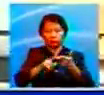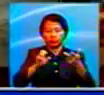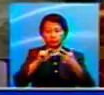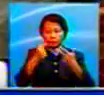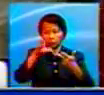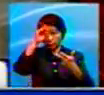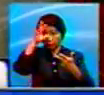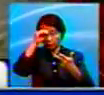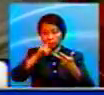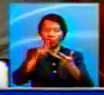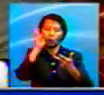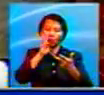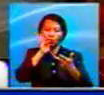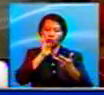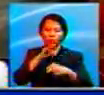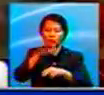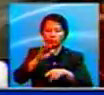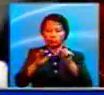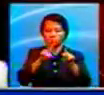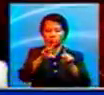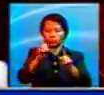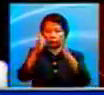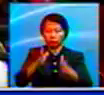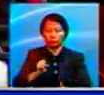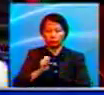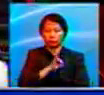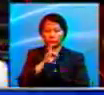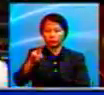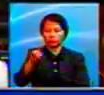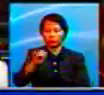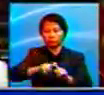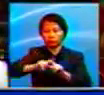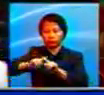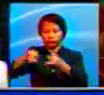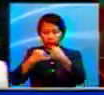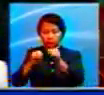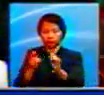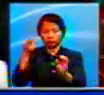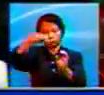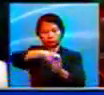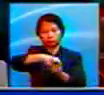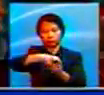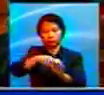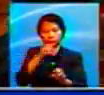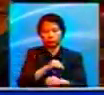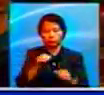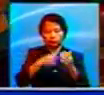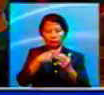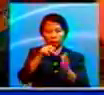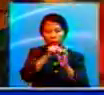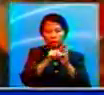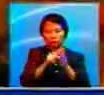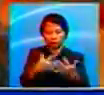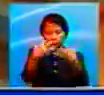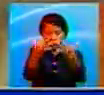kategori lelaki dan wanita. Lebih 120 orang kakitangan RTM dari pelbagai jabatan mengambil bahagian. Acara pertandingan